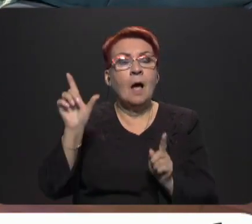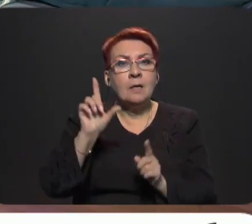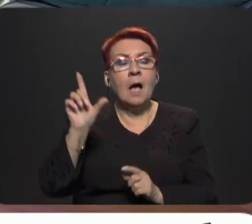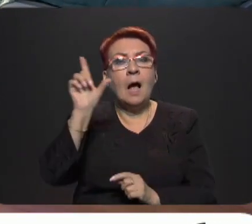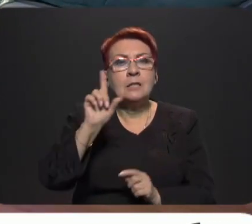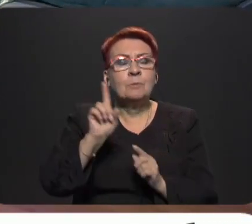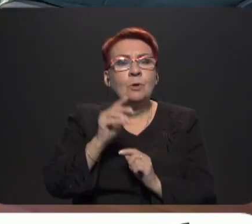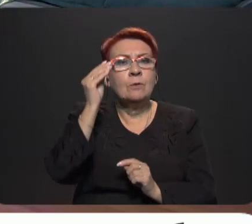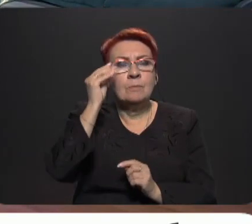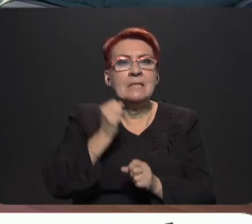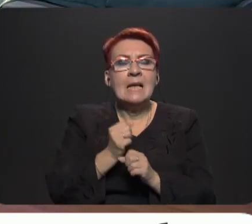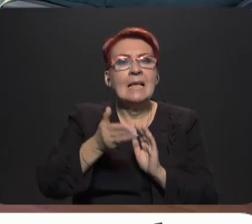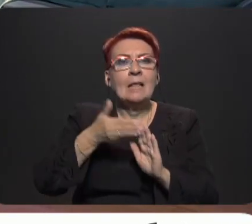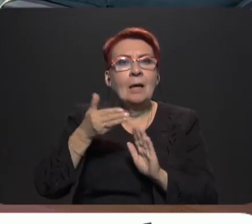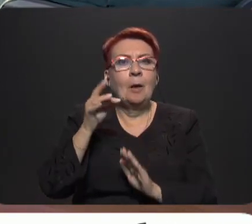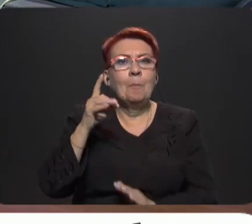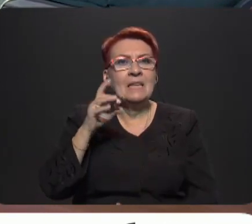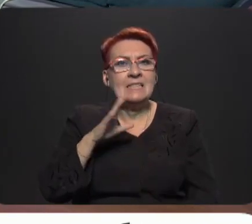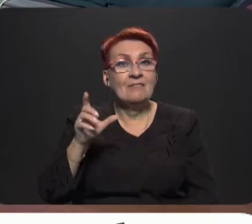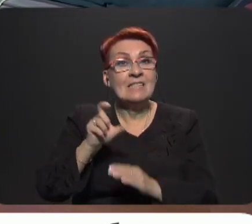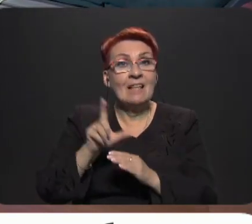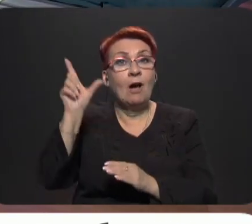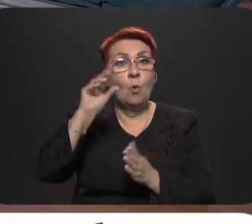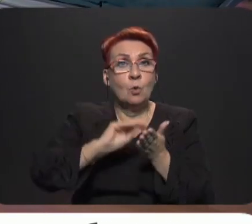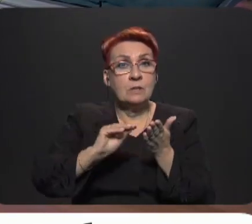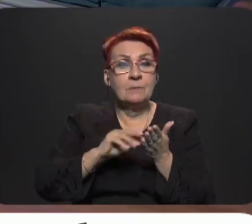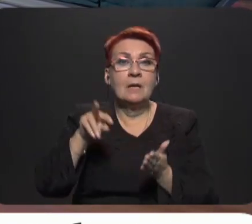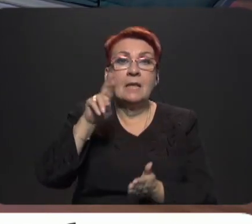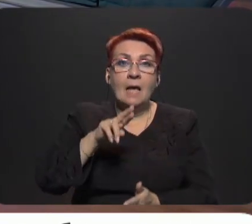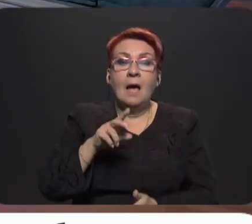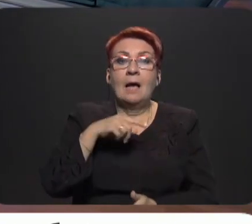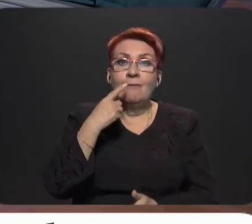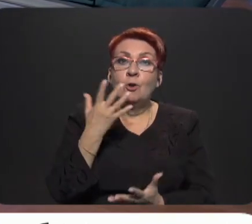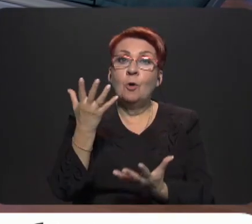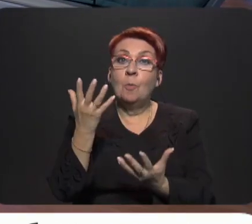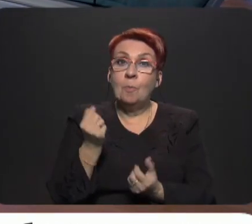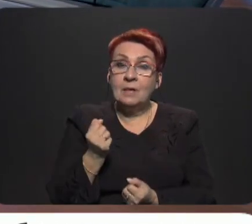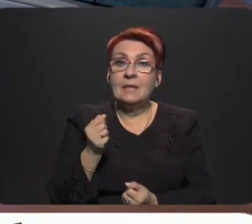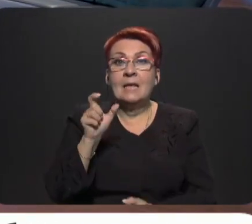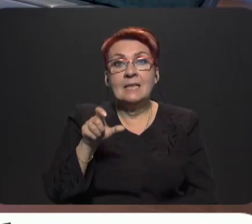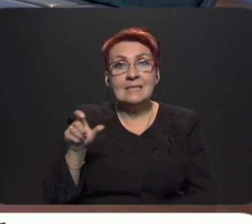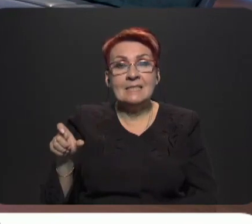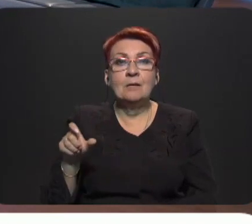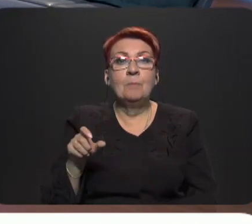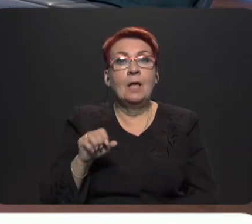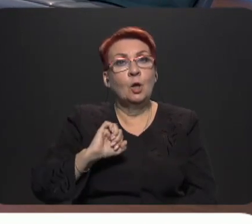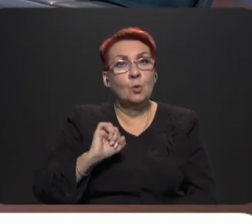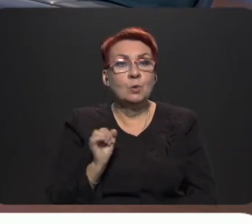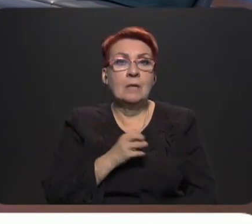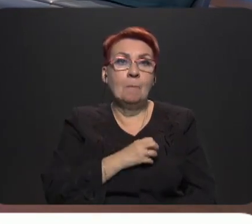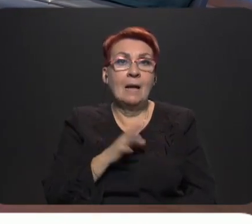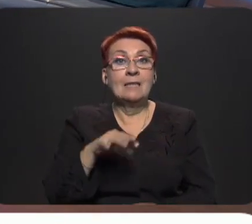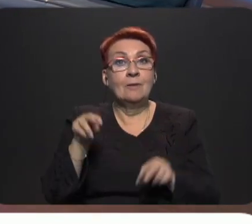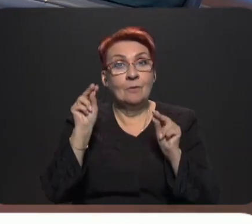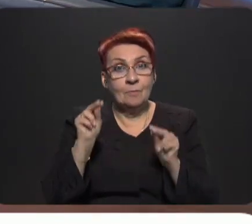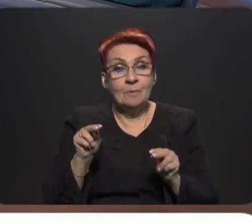такой, призывать слова Господа. Я говорю вам, приобретайте себе друзей богатство неправедным, чтобы они, когда